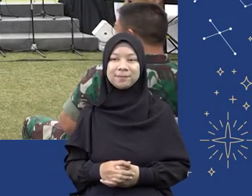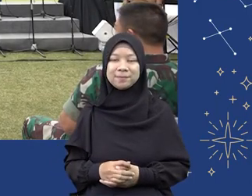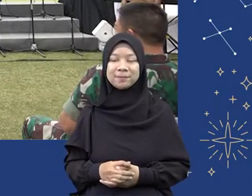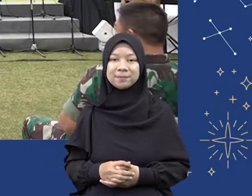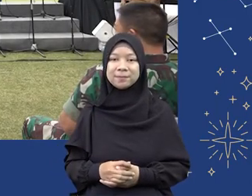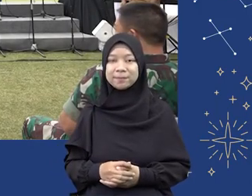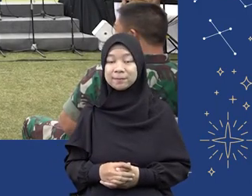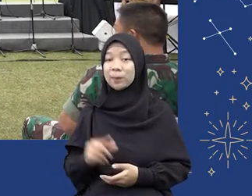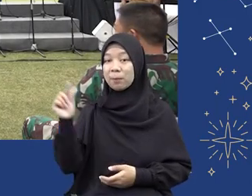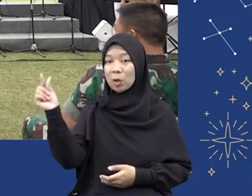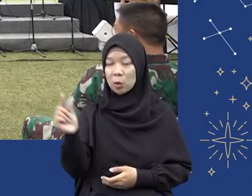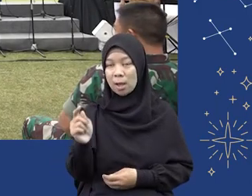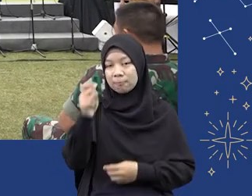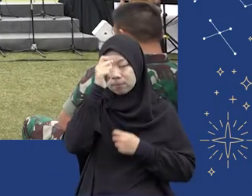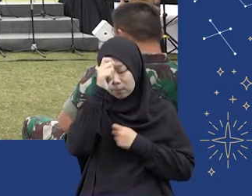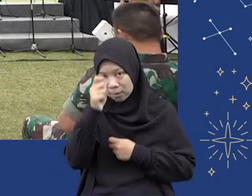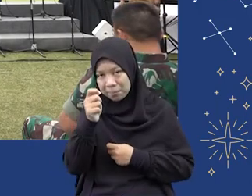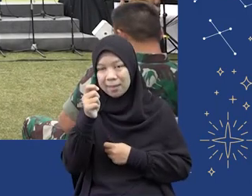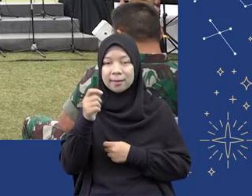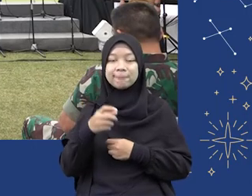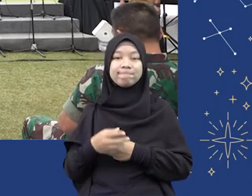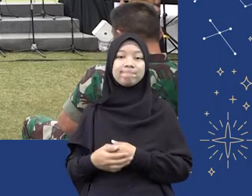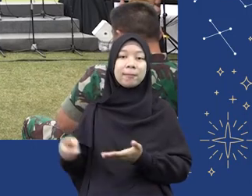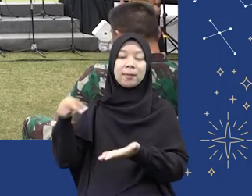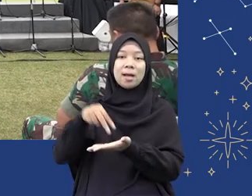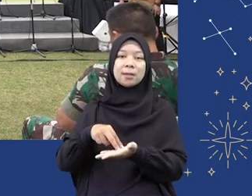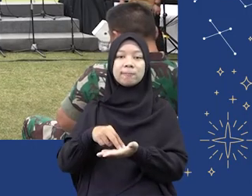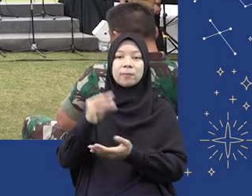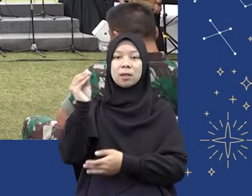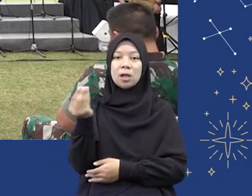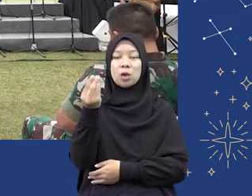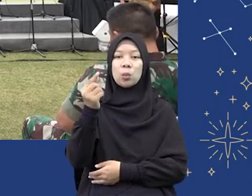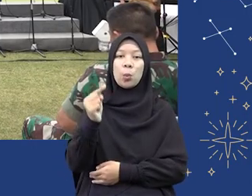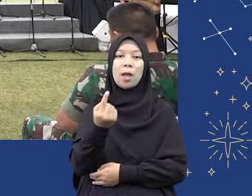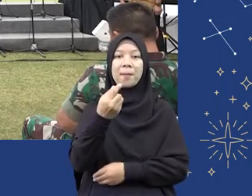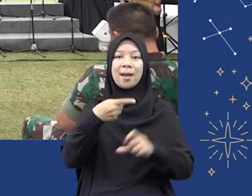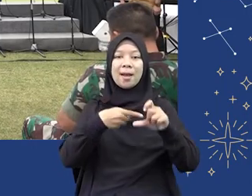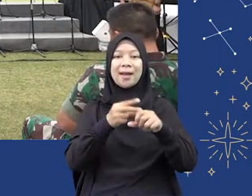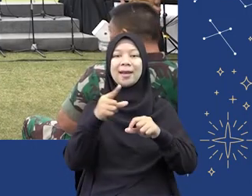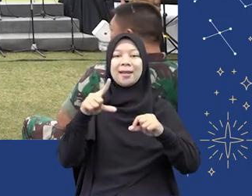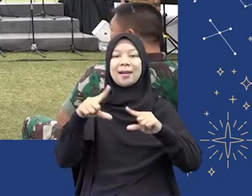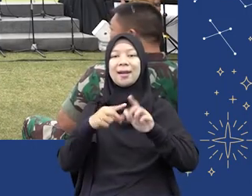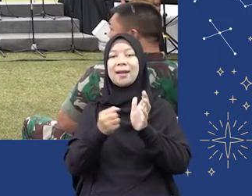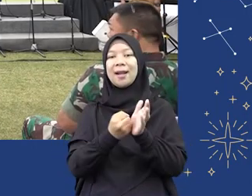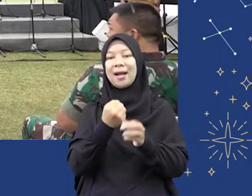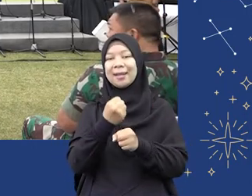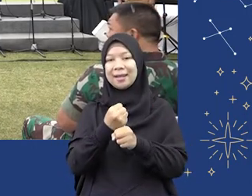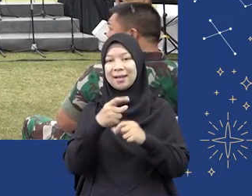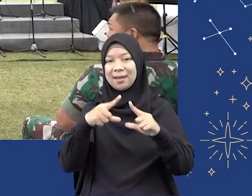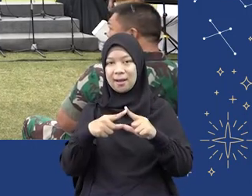Kami turut mengundang Dengan hormat untuk naik ke atas panggung Direktur Utama Penerbit Erlangga Bapak Raja Daud